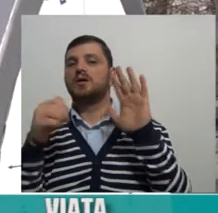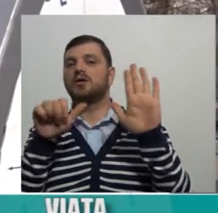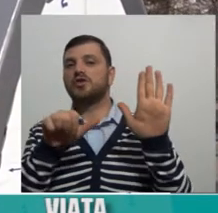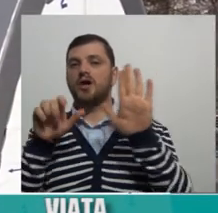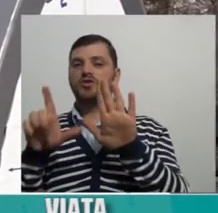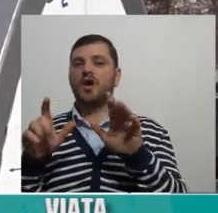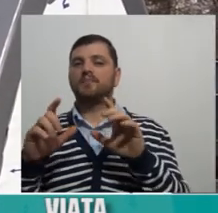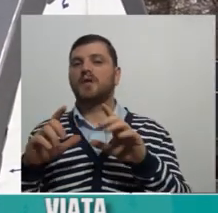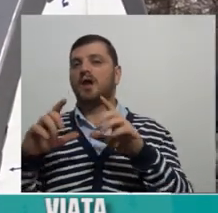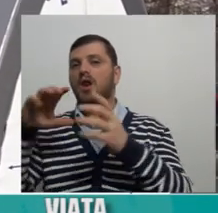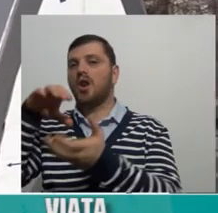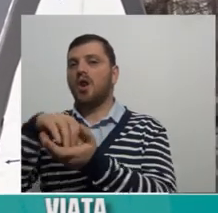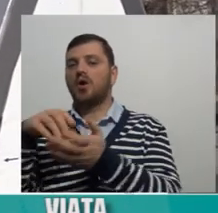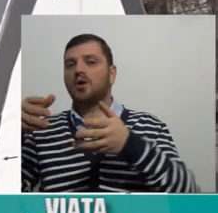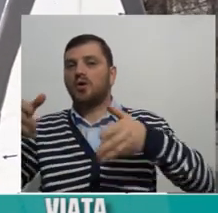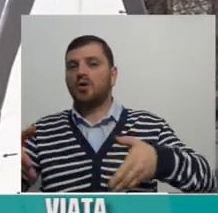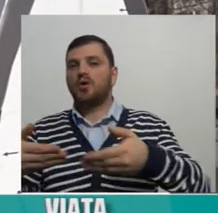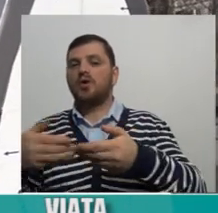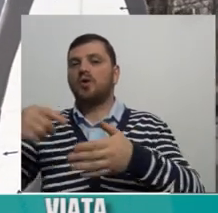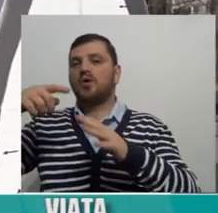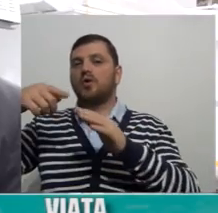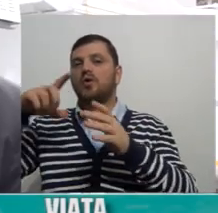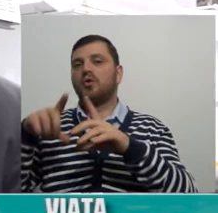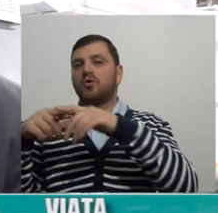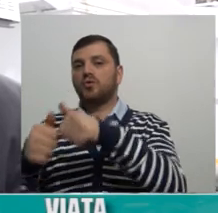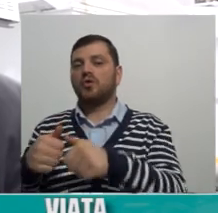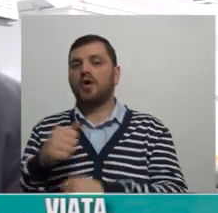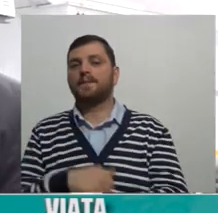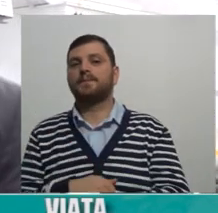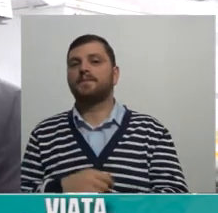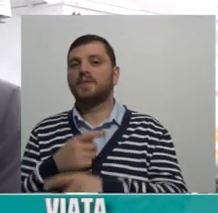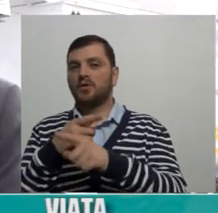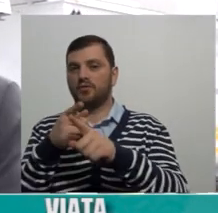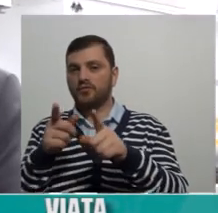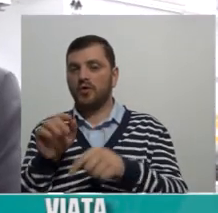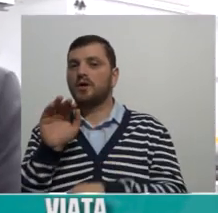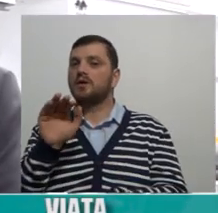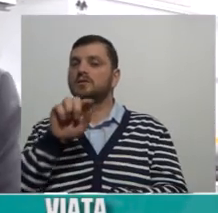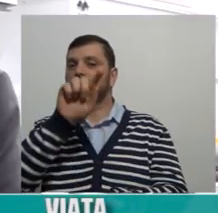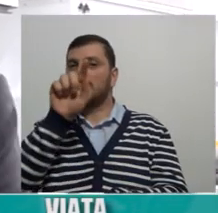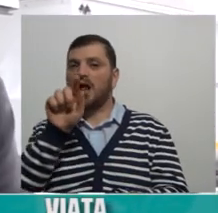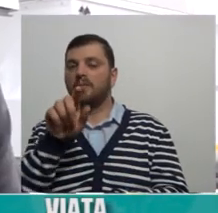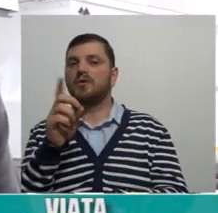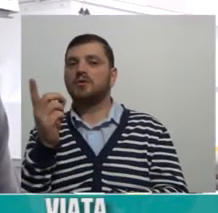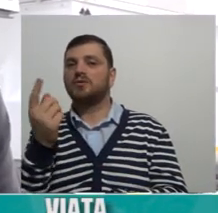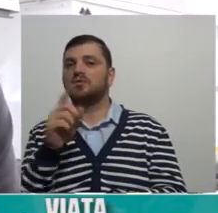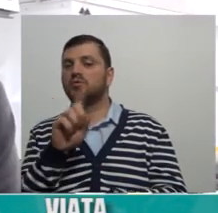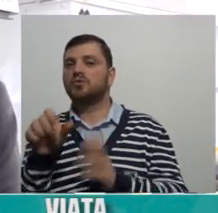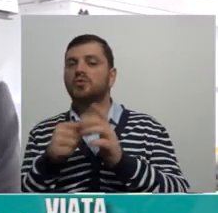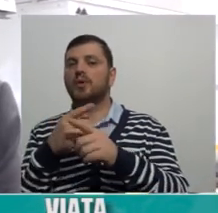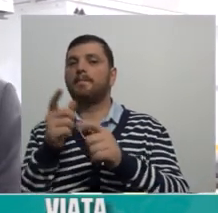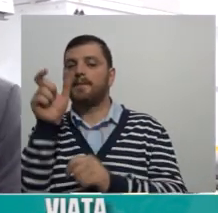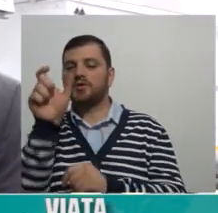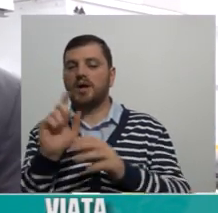de 67 de containere îngropate. Am vrut, pentru că și dumneavoastră a spus multe întrebări, dar nu numai dumneavoastră,